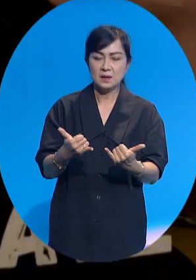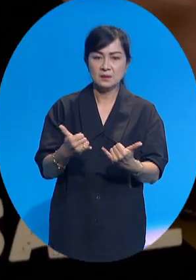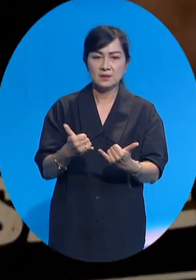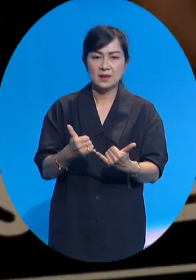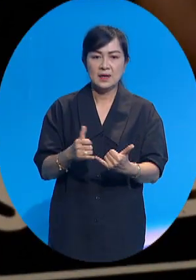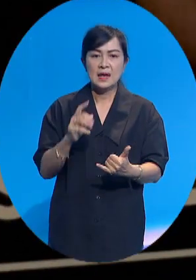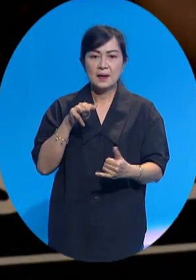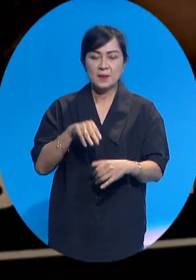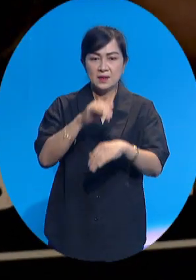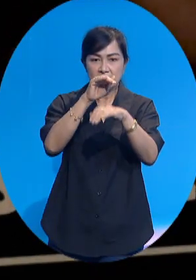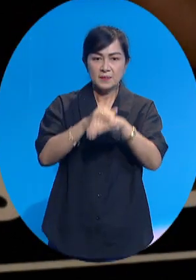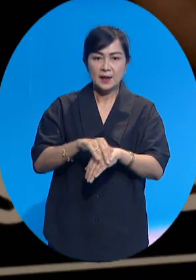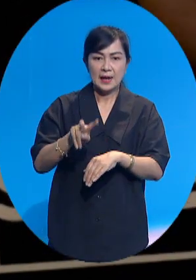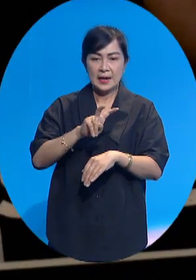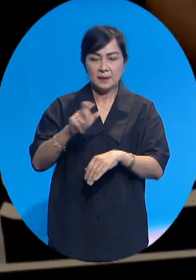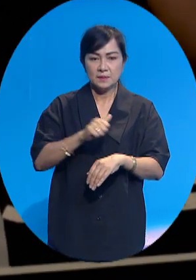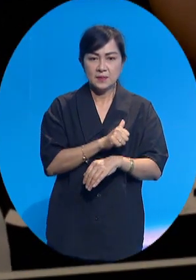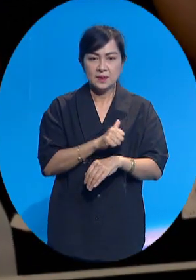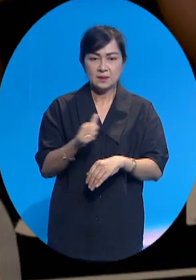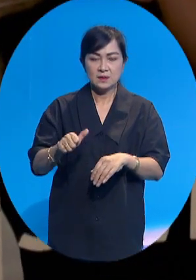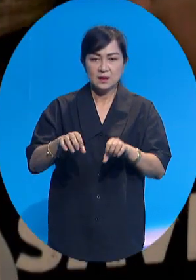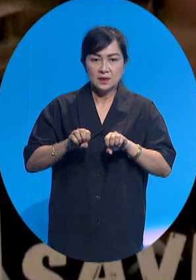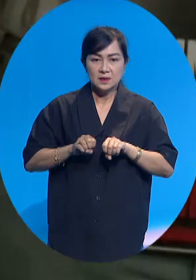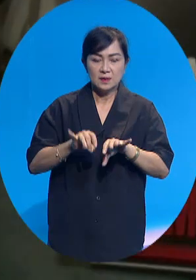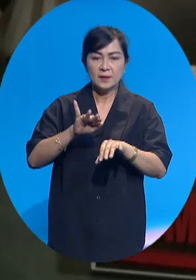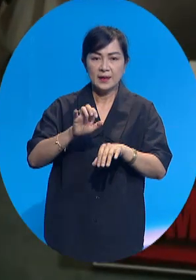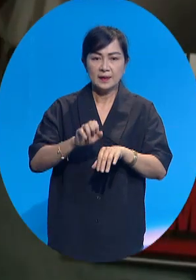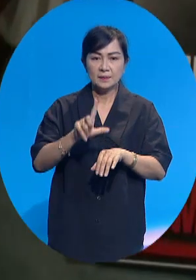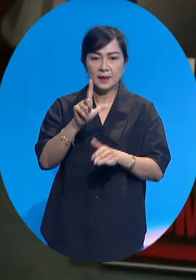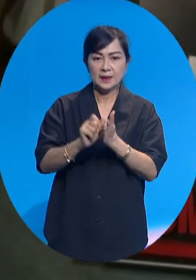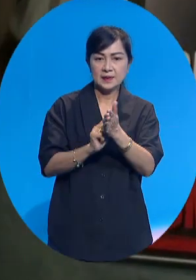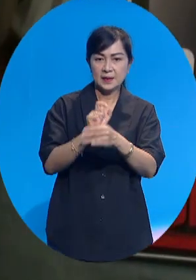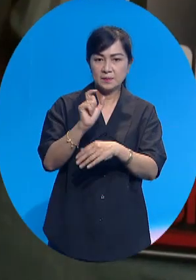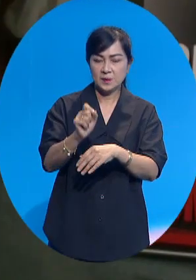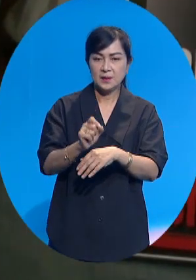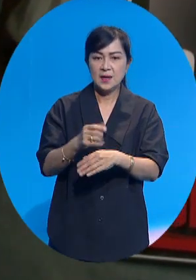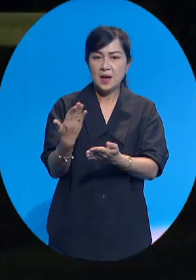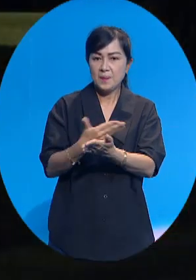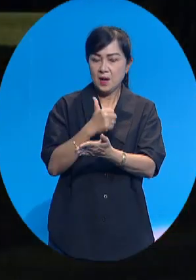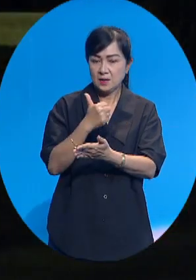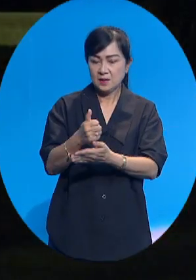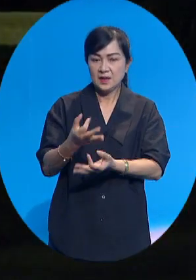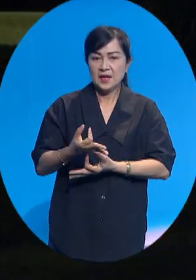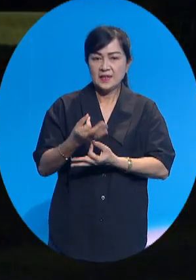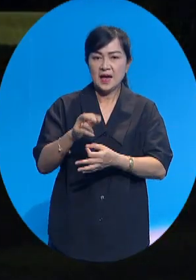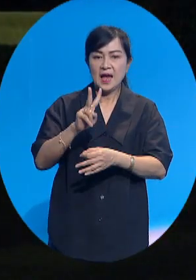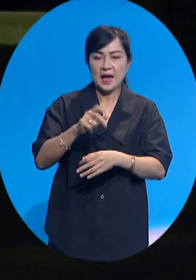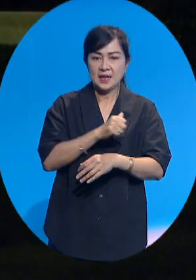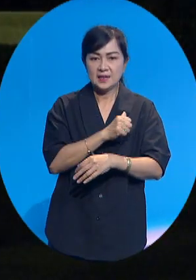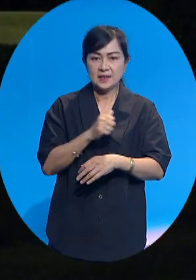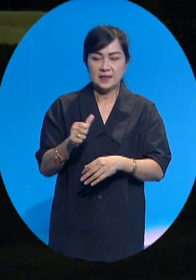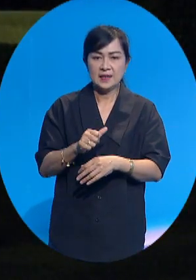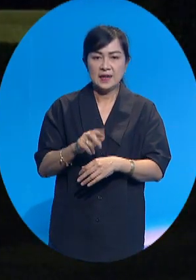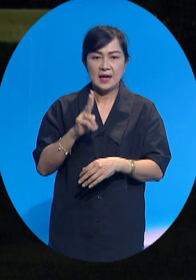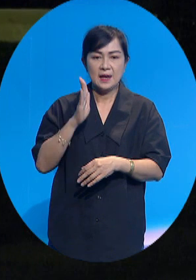hamas đã bắt giữ khoảng 200 con tin trong vụ tấn công Israel ngày 7 tháng 10 mới đây nhất họ đã trao trả hai con tin là